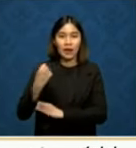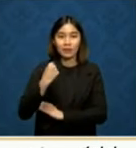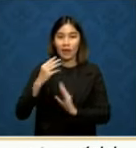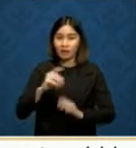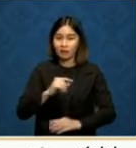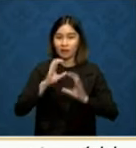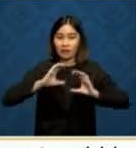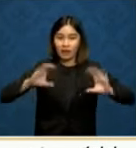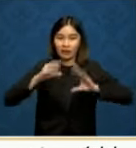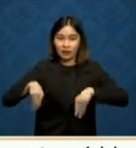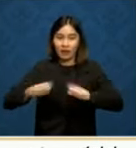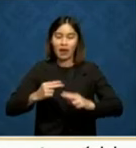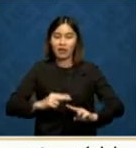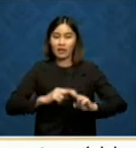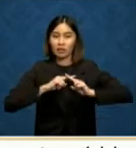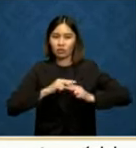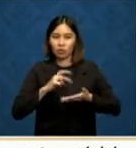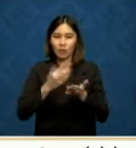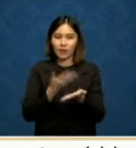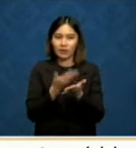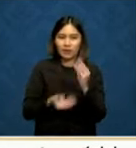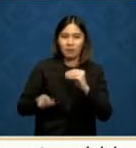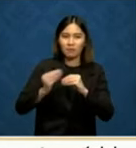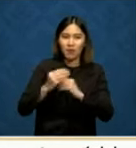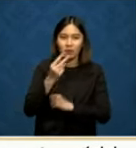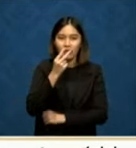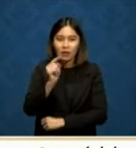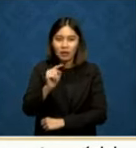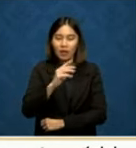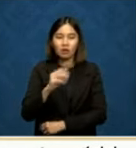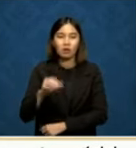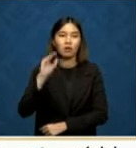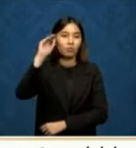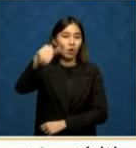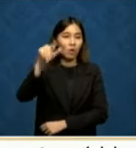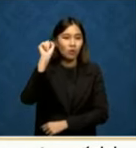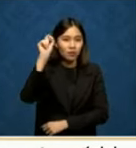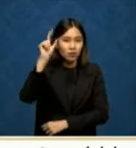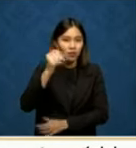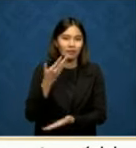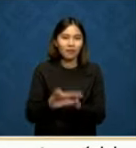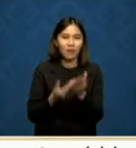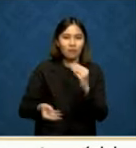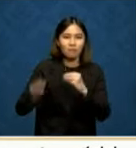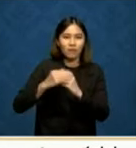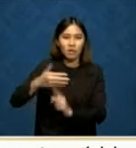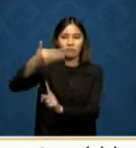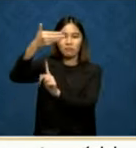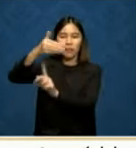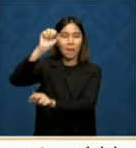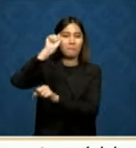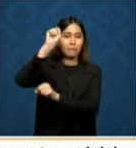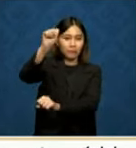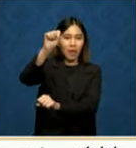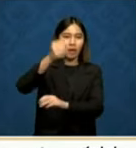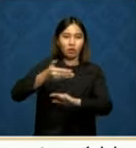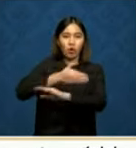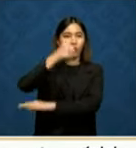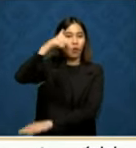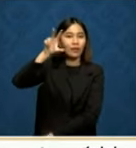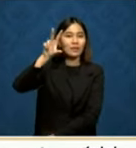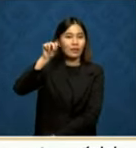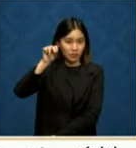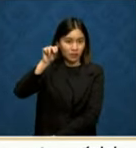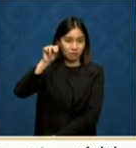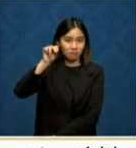าจรัดให้กับเอกชนในการขึ้นราคา เราจะเหนนะฮะเมื่อดอนเมืองโรเวรจะข้นราคา ติดปายประกาศ 30 วนเทานั้น